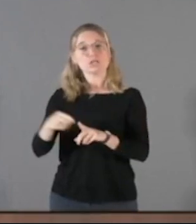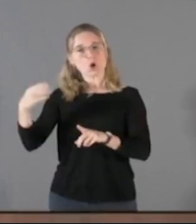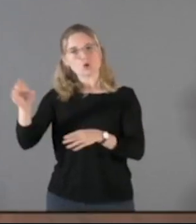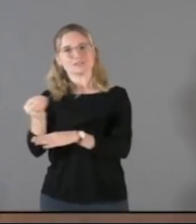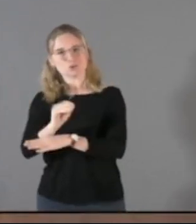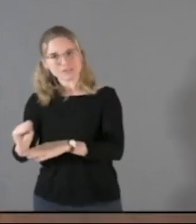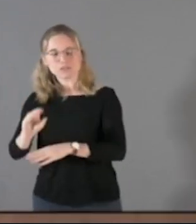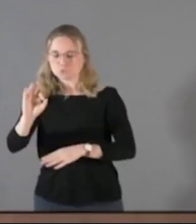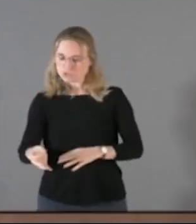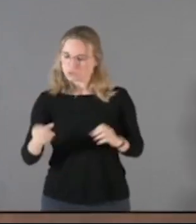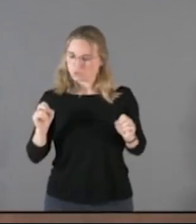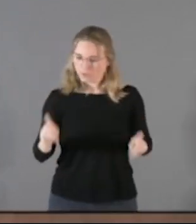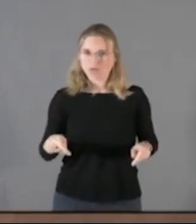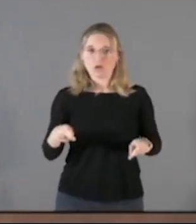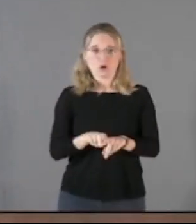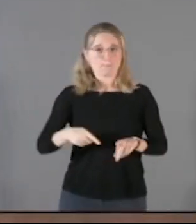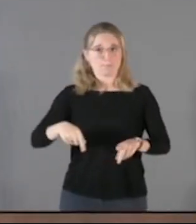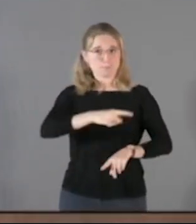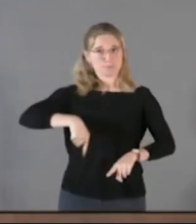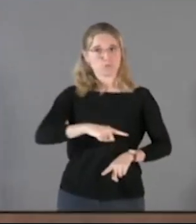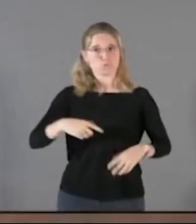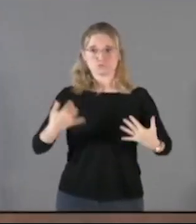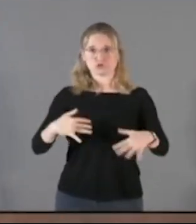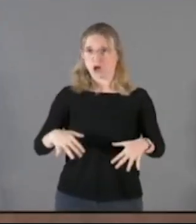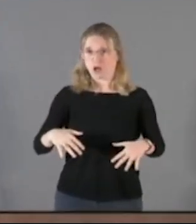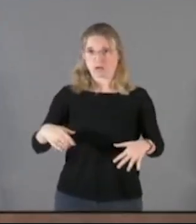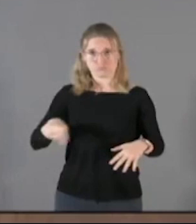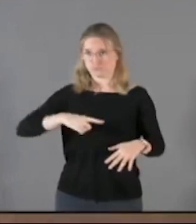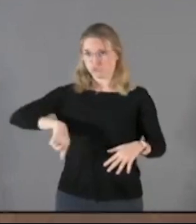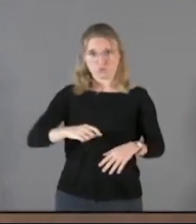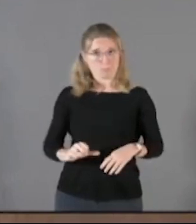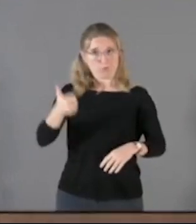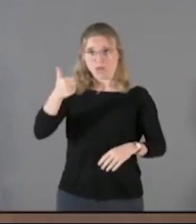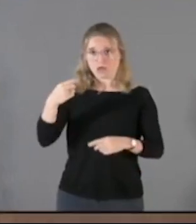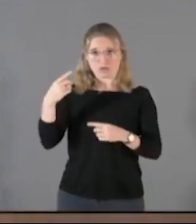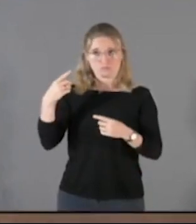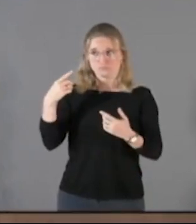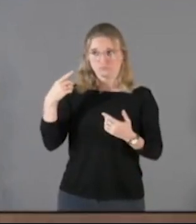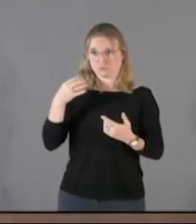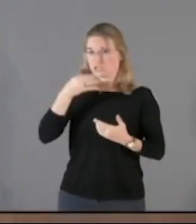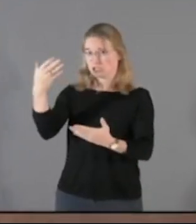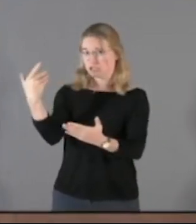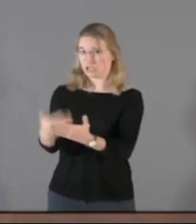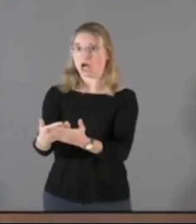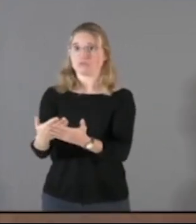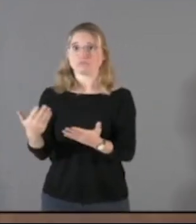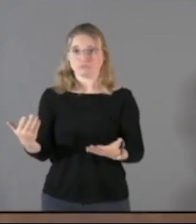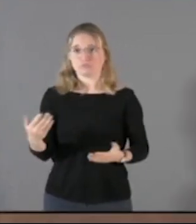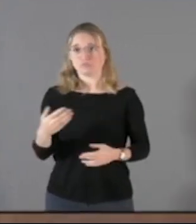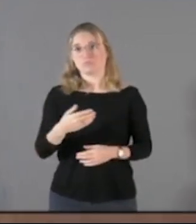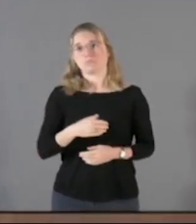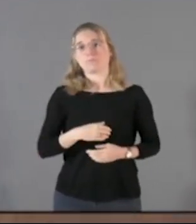nous l'avions, nous, j'allais dire, dénoncé les premiers il y a quelques années, sans passer par Libération, donc